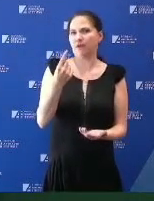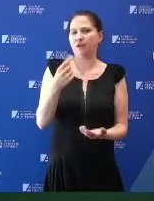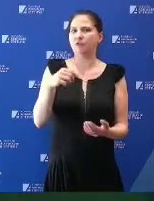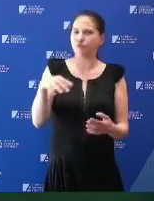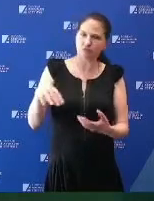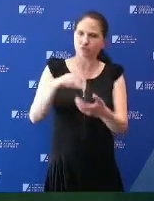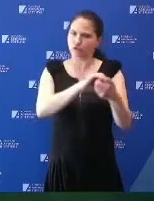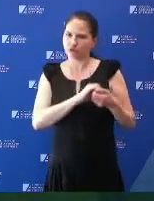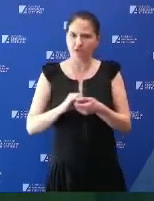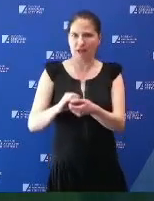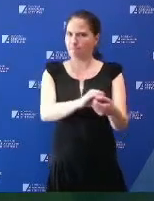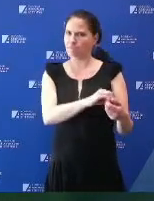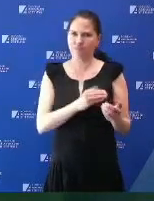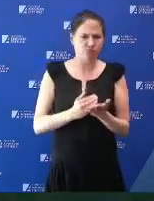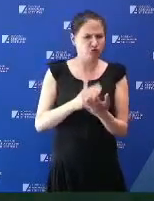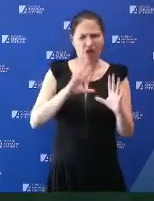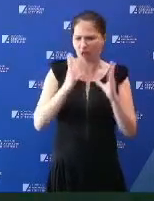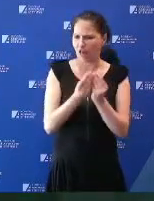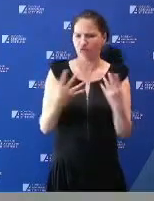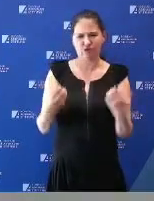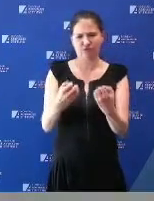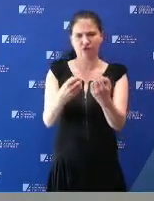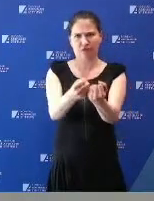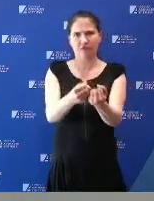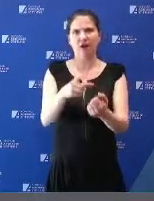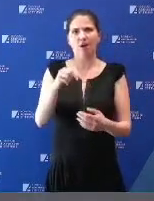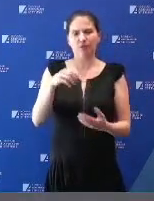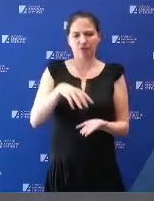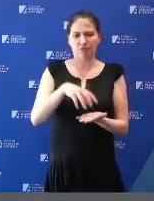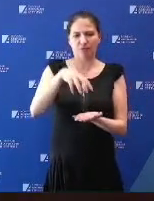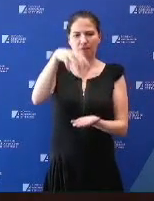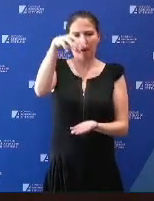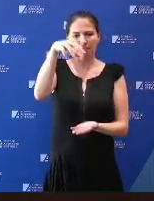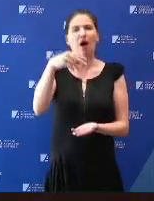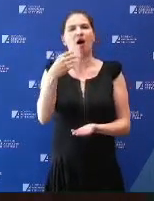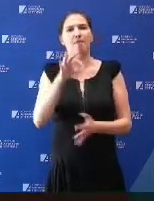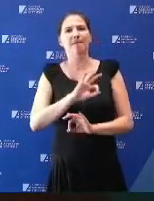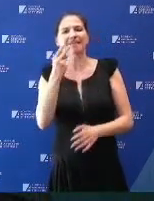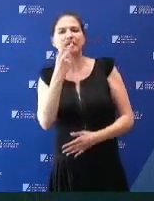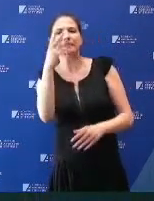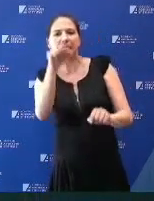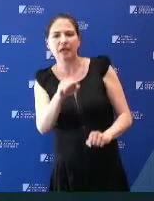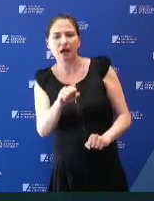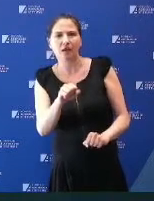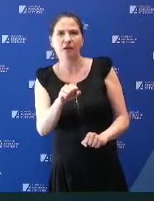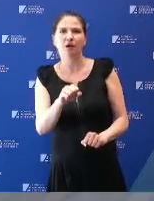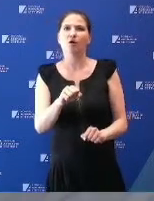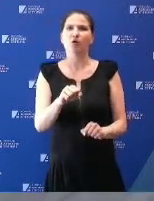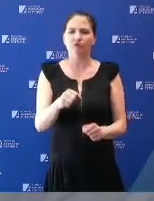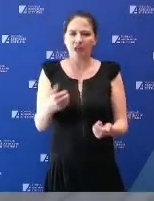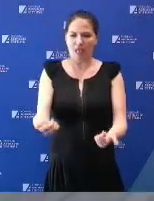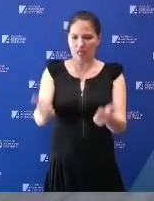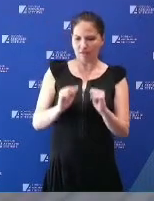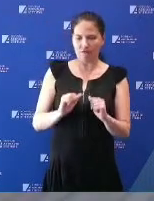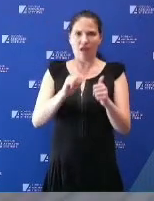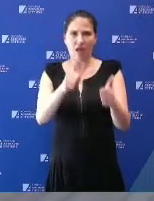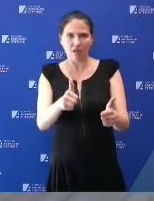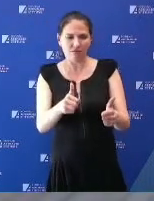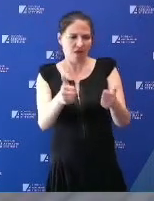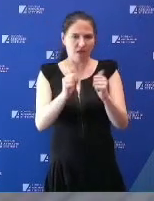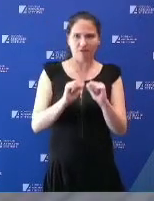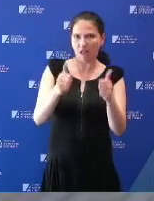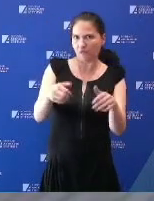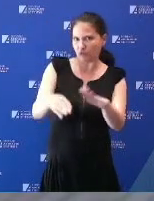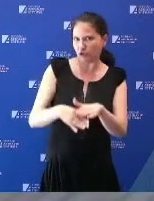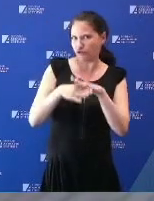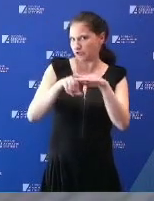gehen. Es bedeutet, dass wir einen höheren Aussichtspunkt haben. Es bedeutet, dass wir auf den Schultern von Giganten stehen können, um weiter